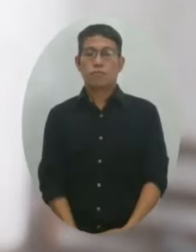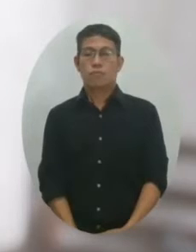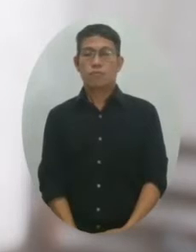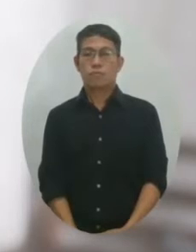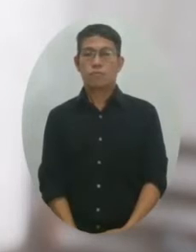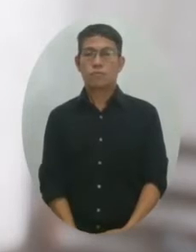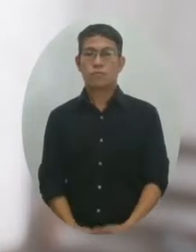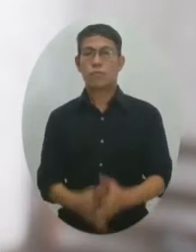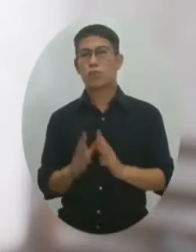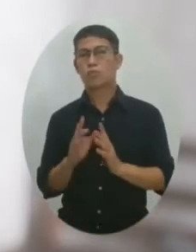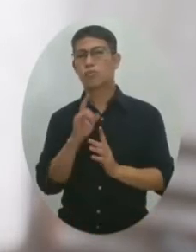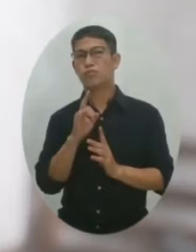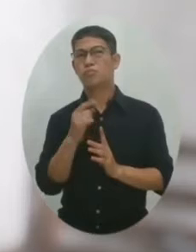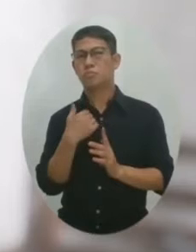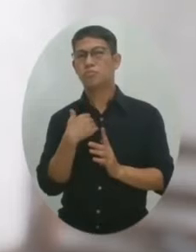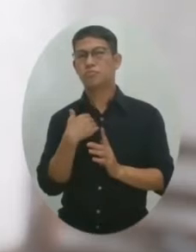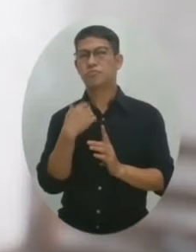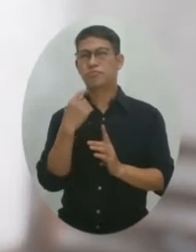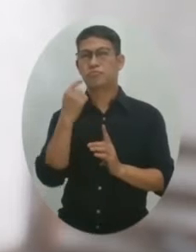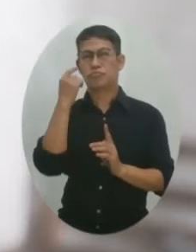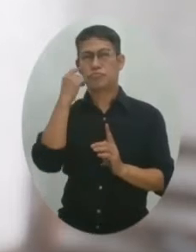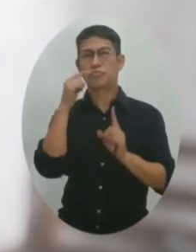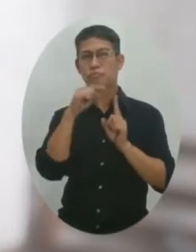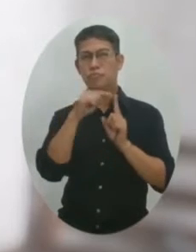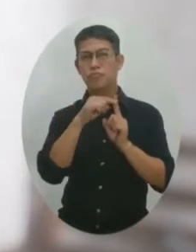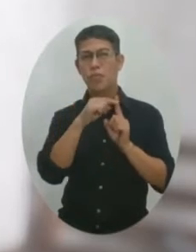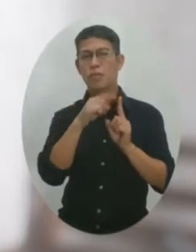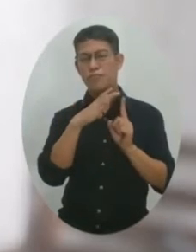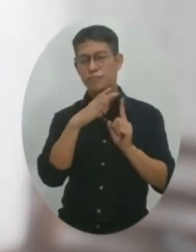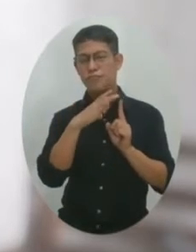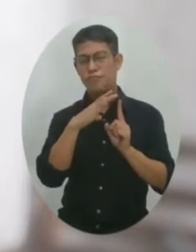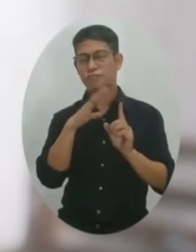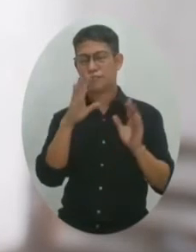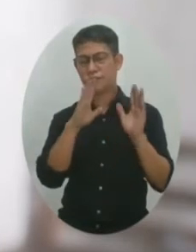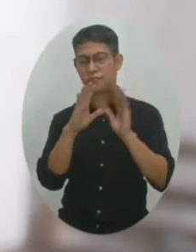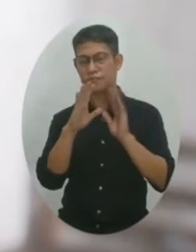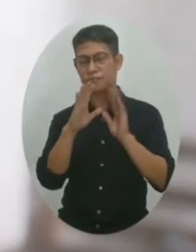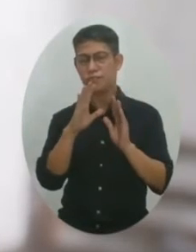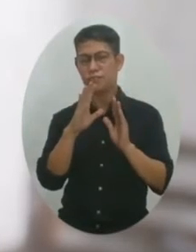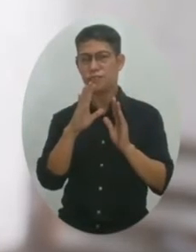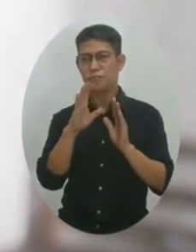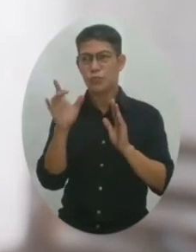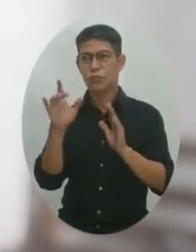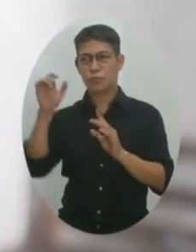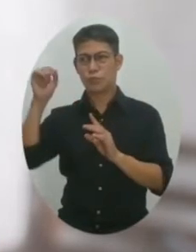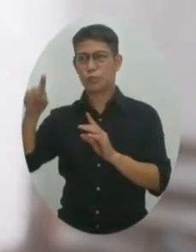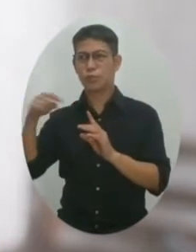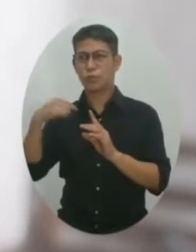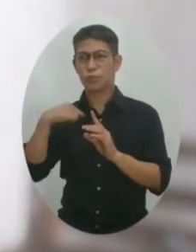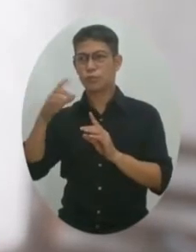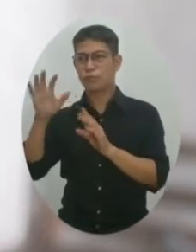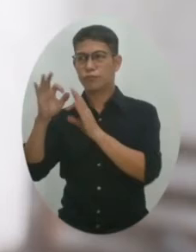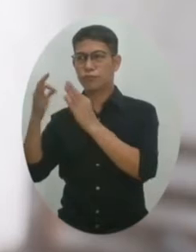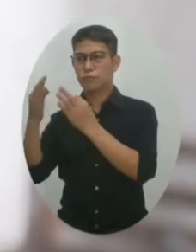Bukod sa nandun ako sa positive thinking na trial lang to, eh nandito rin naman po yung